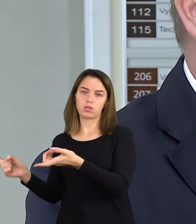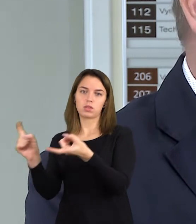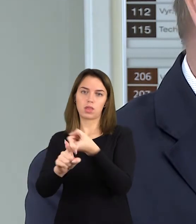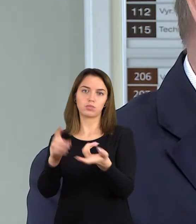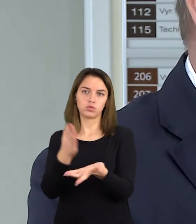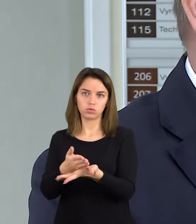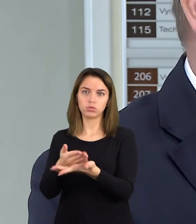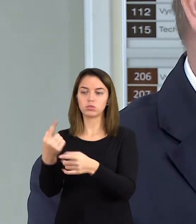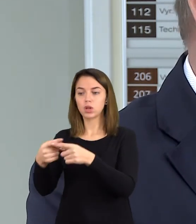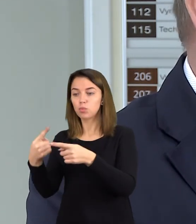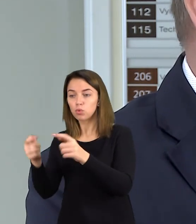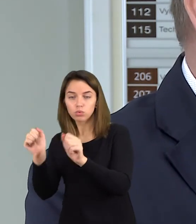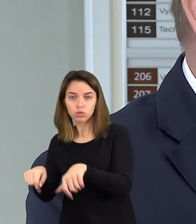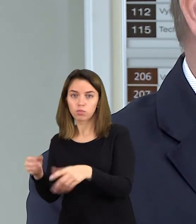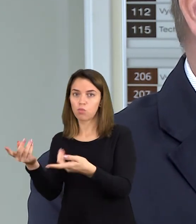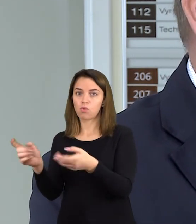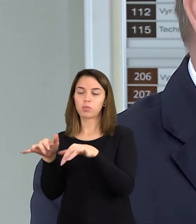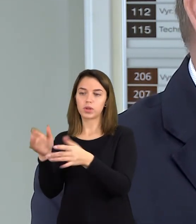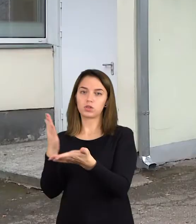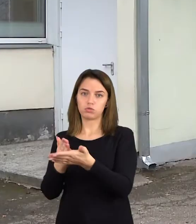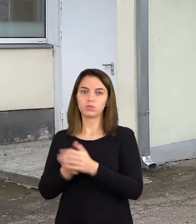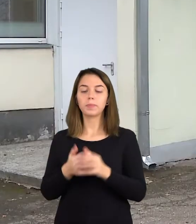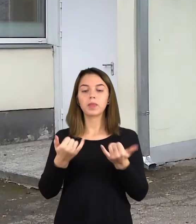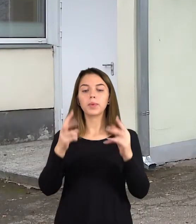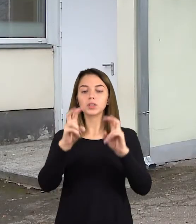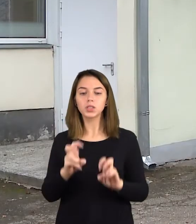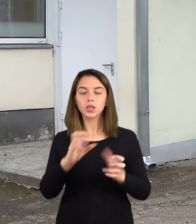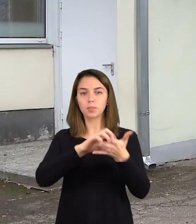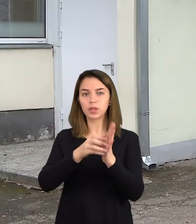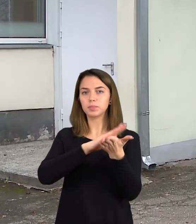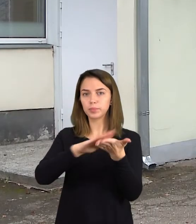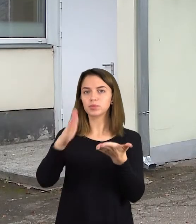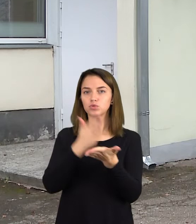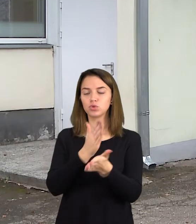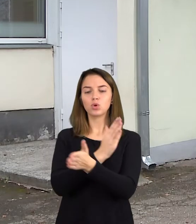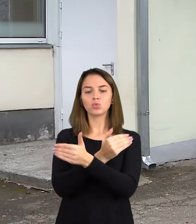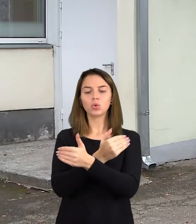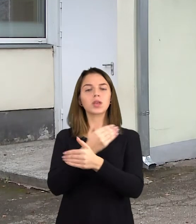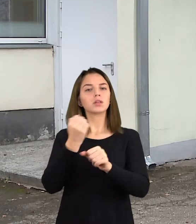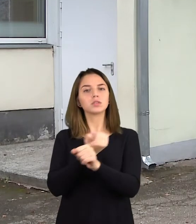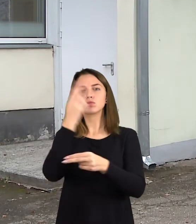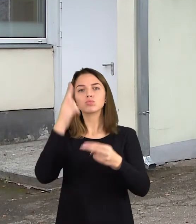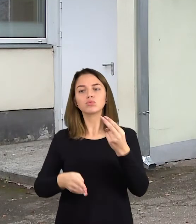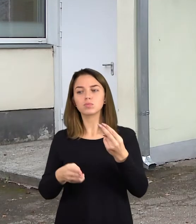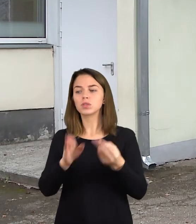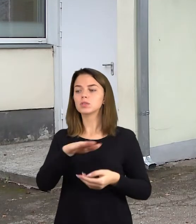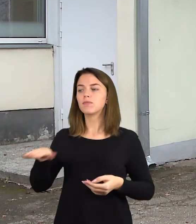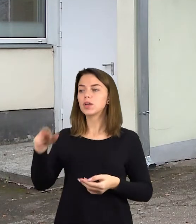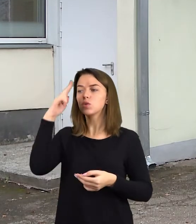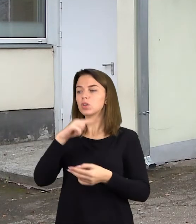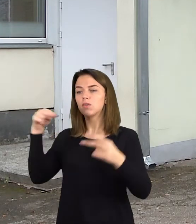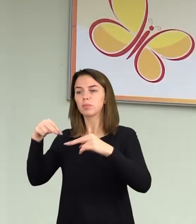arba patys produktai yra užkrėsti. Kol vyksta tyrimai ir patalpų dezinfekcija, drugelis sprendžia, ką daryti su